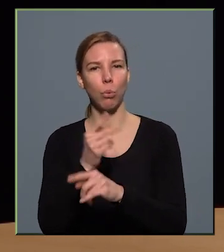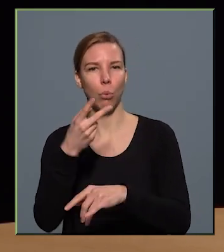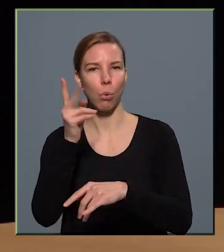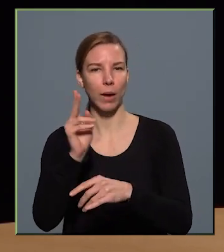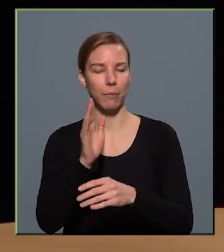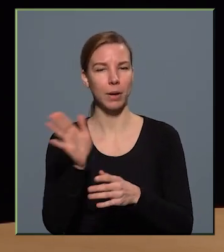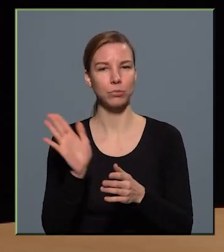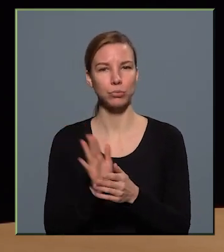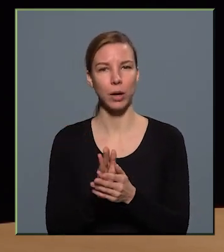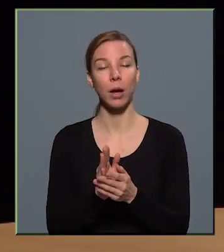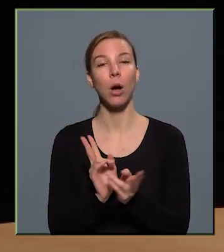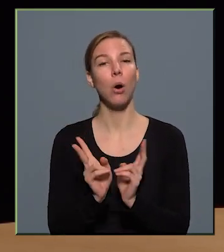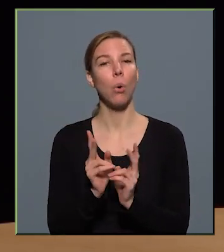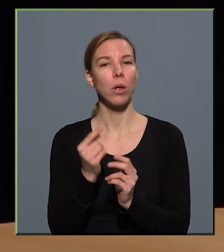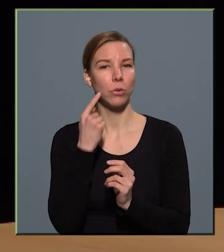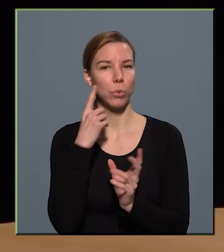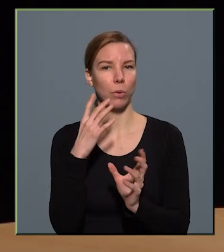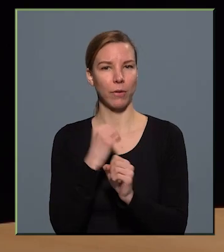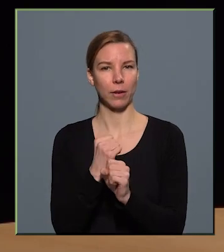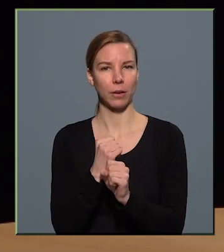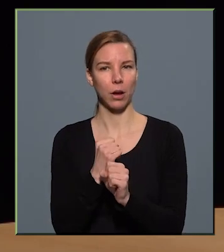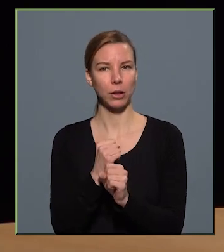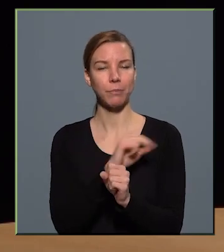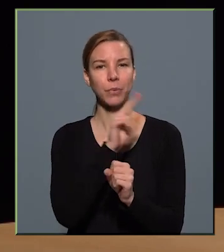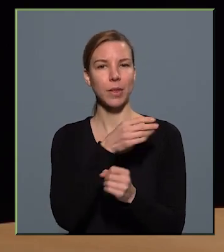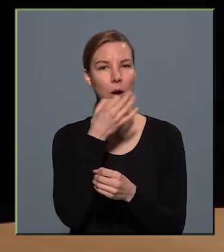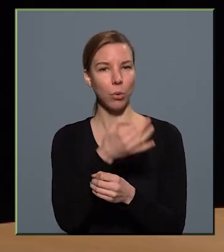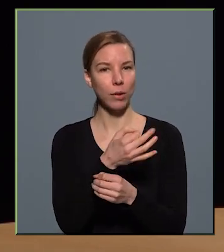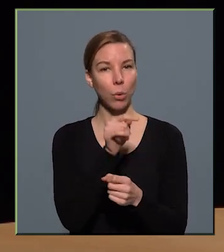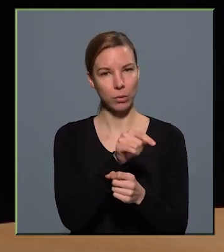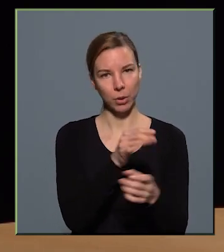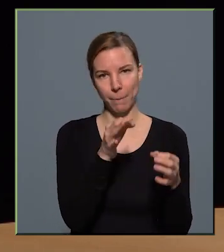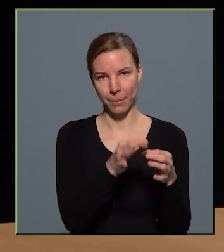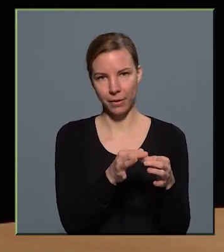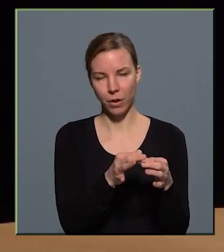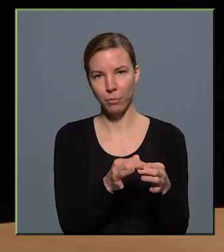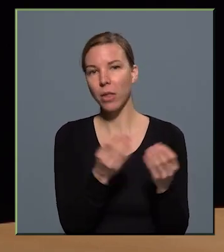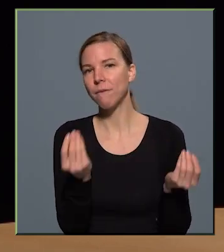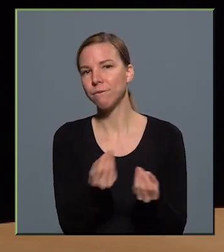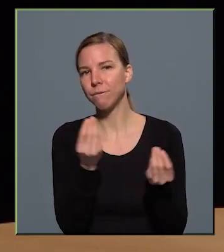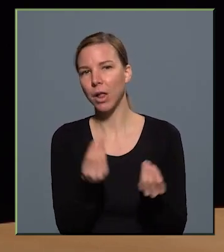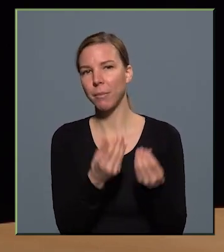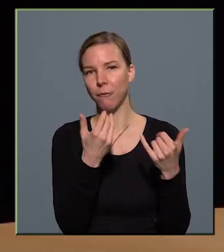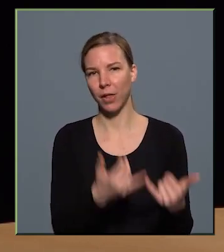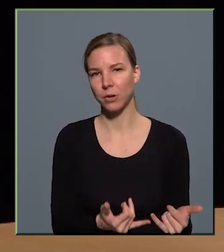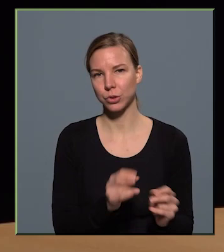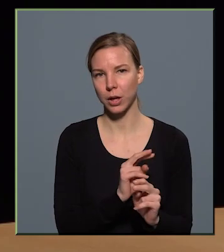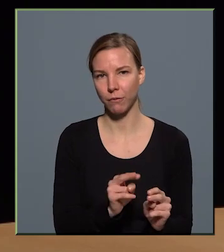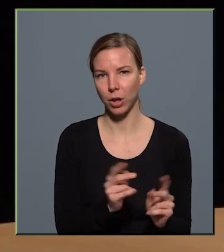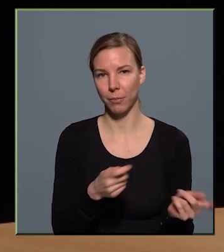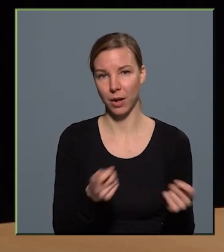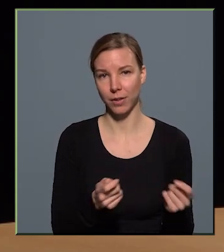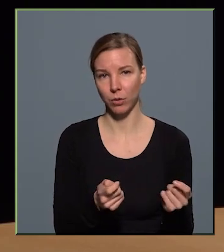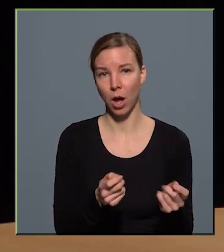behozzak, ami nyilván arról szól, hogy ha az adott pillanatban van valamilyen felesleg a piacon, akkor ezt